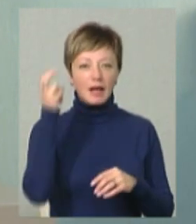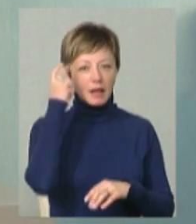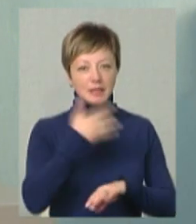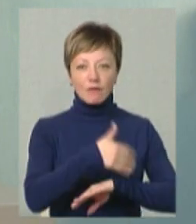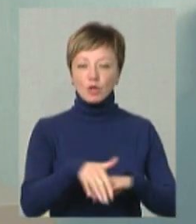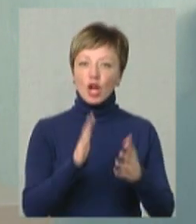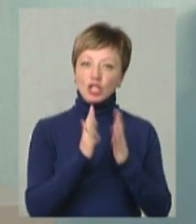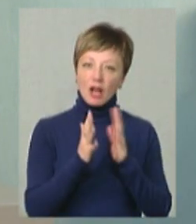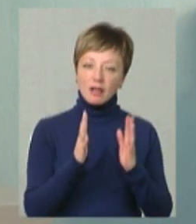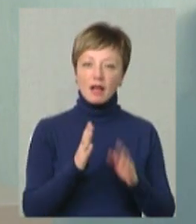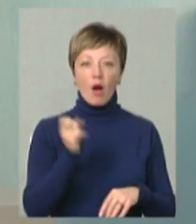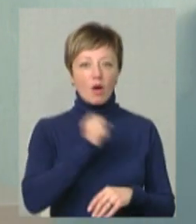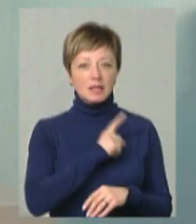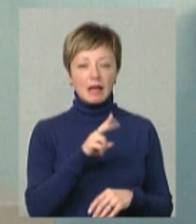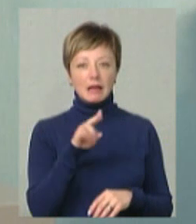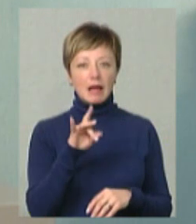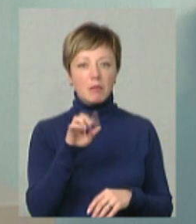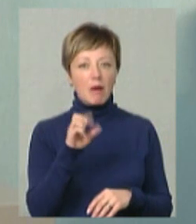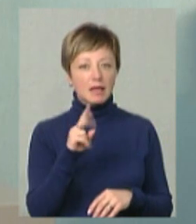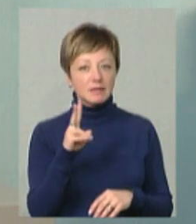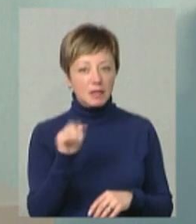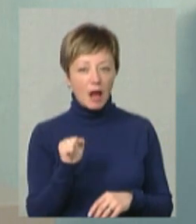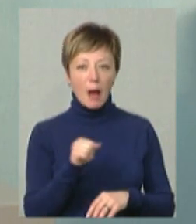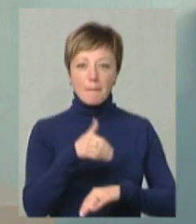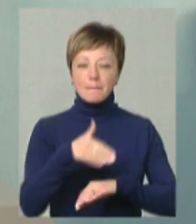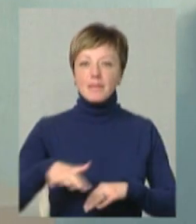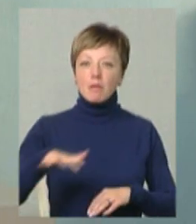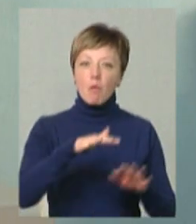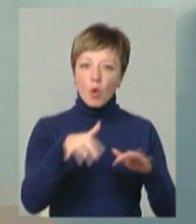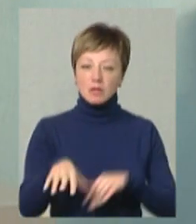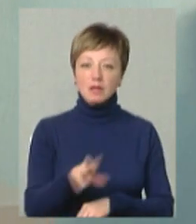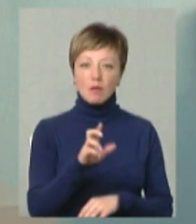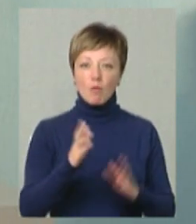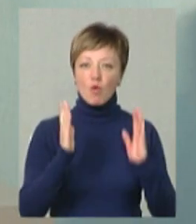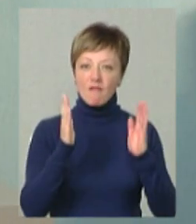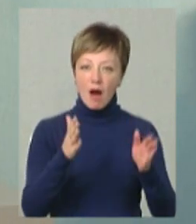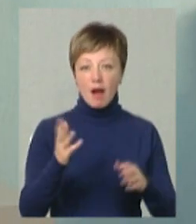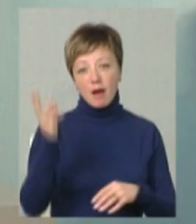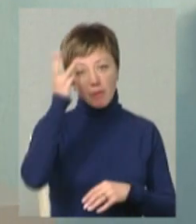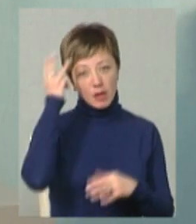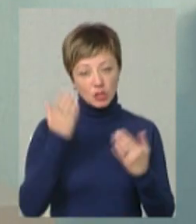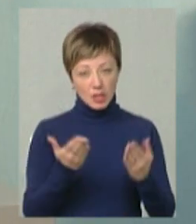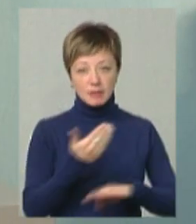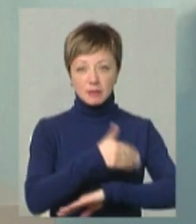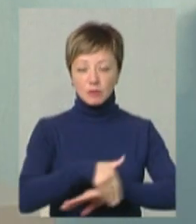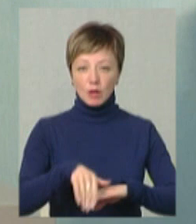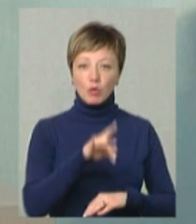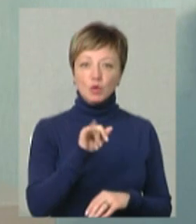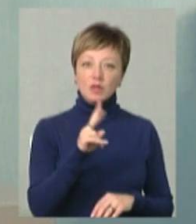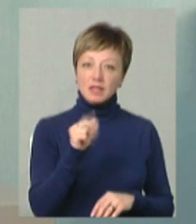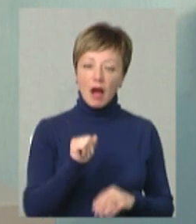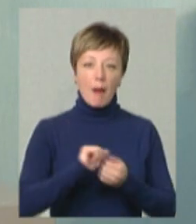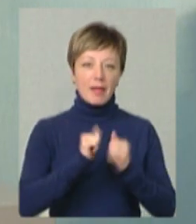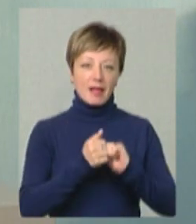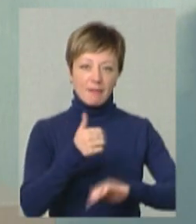Хрещатик та Володимирська, для одесита це Дерибасівська та Приморський бульвар, а для хмельничанина, звичайно, Проскурівська та